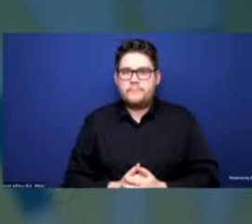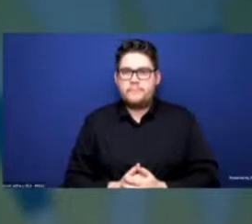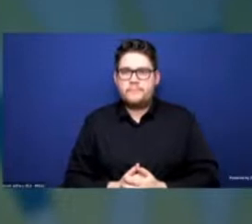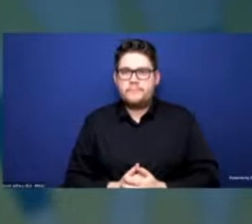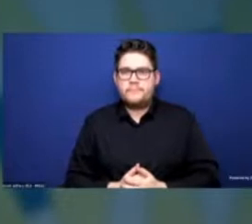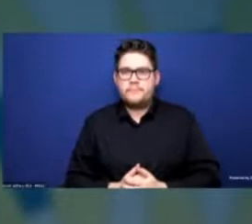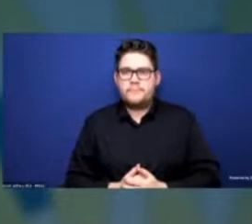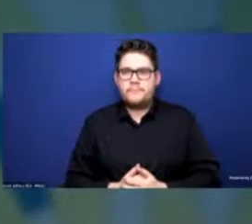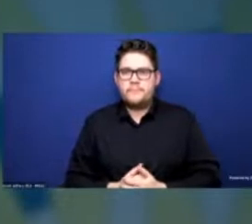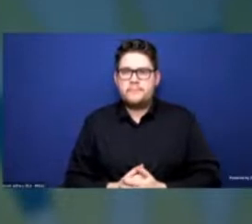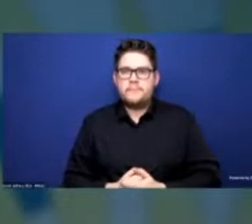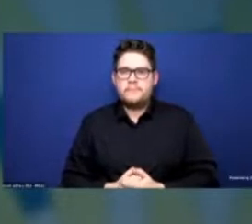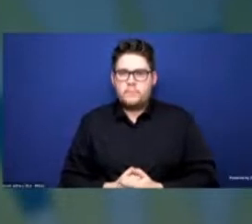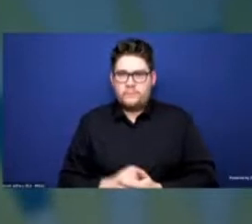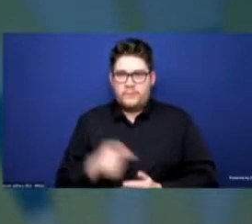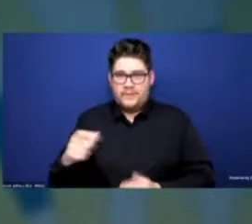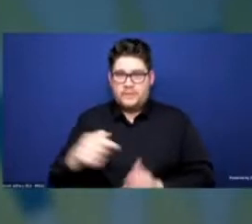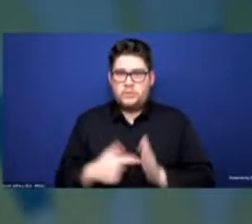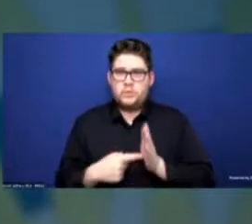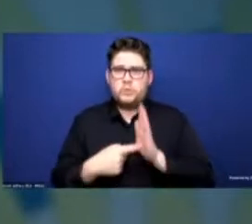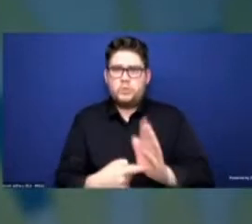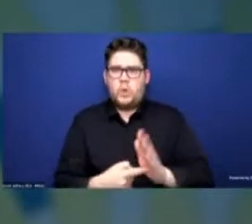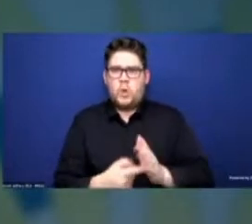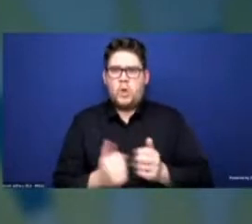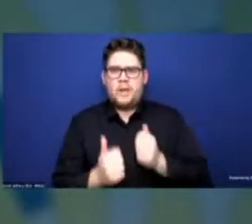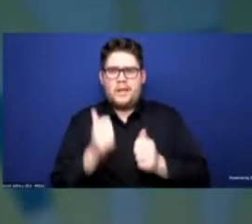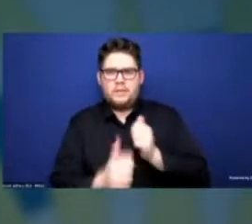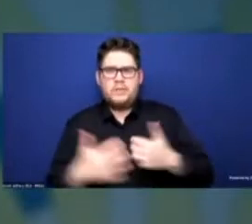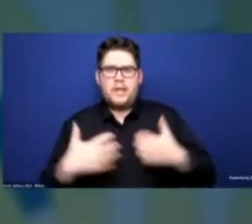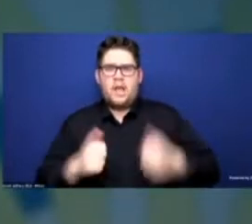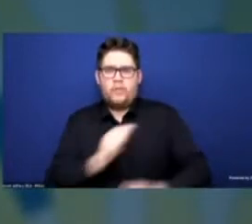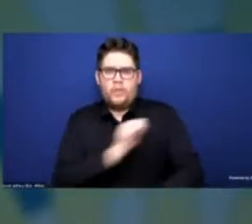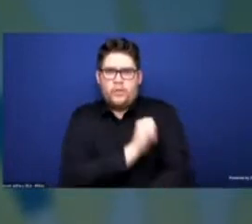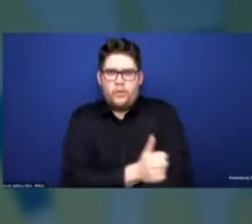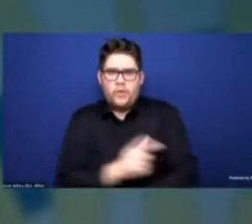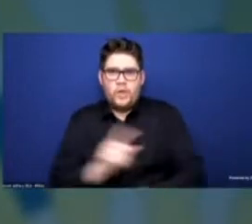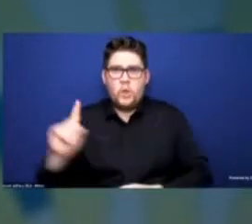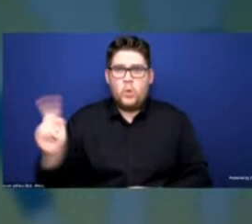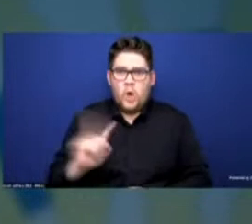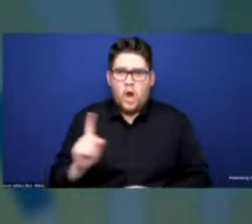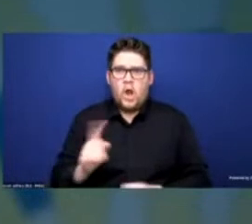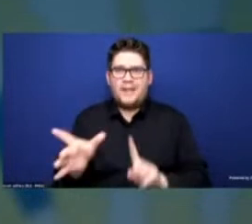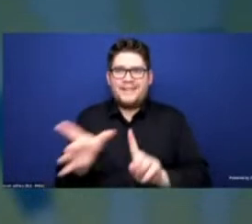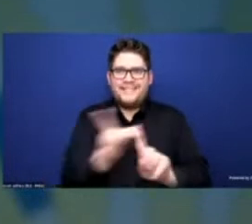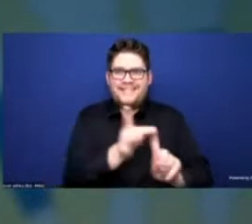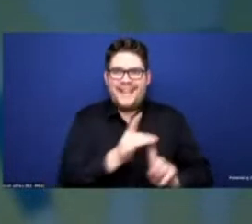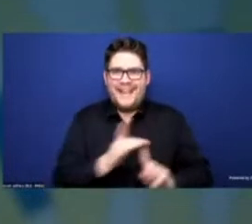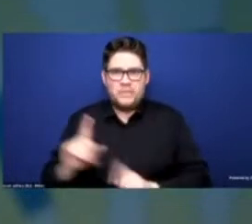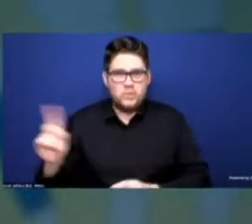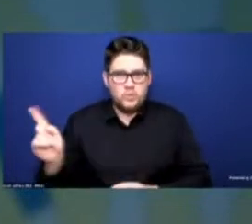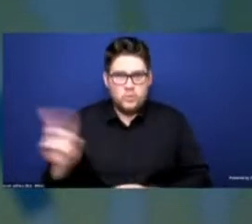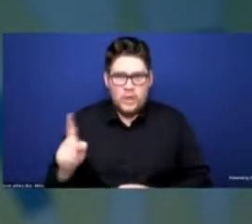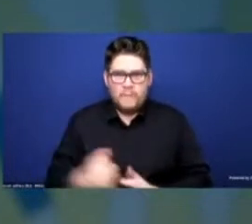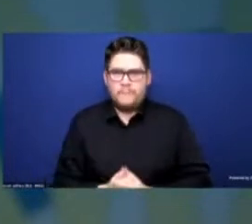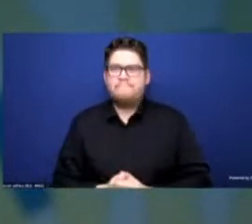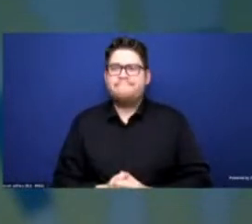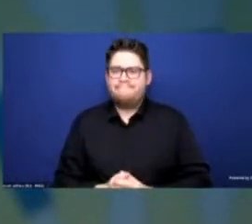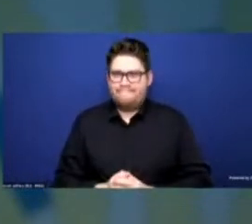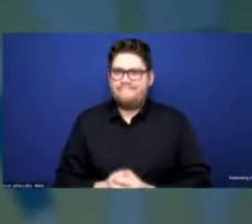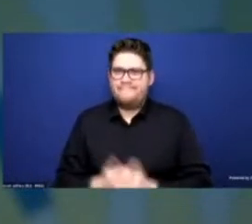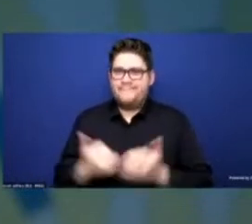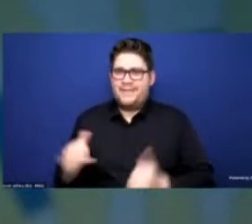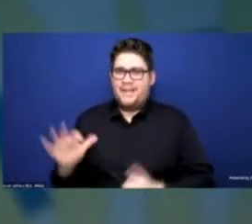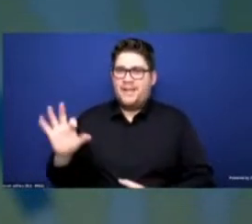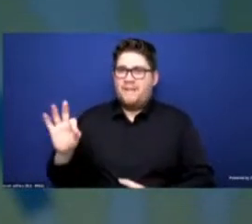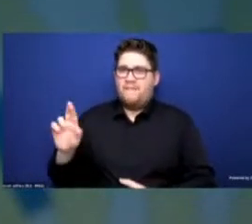说 a 的曲 large 线呢， proportion of 各个 cases 颜 are in 色 the 就表 Fraser 示 Health 卫生 region, 局 although we have 最 seen 近 increases 面积最 across 大 the 的这 board 个紫色的就 in 是 the 菲沙 last 卫生 few 局，